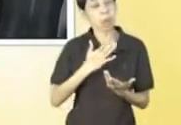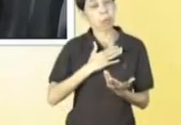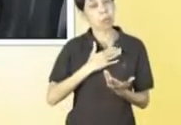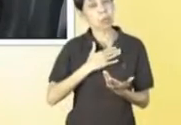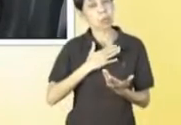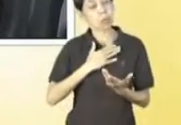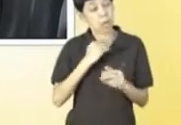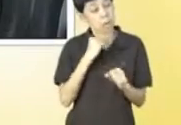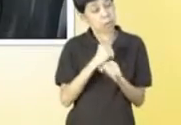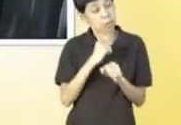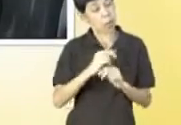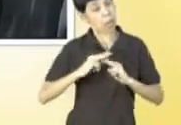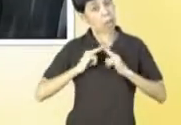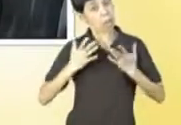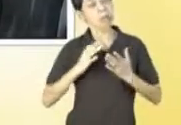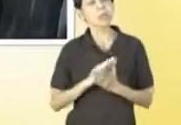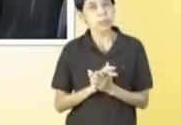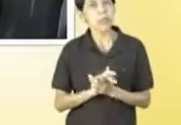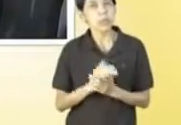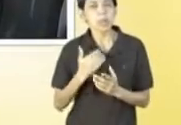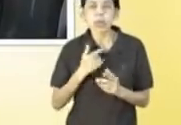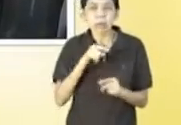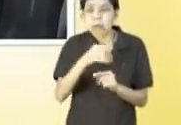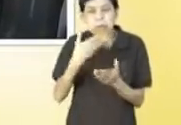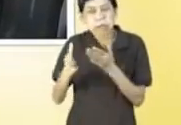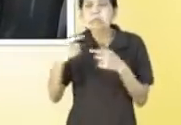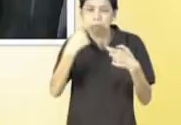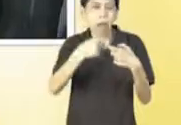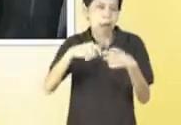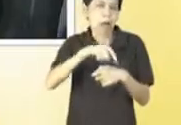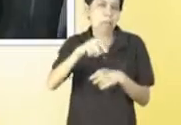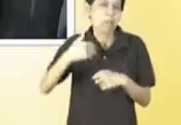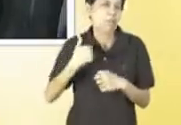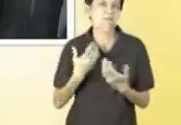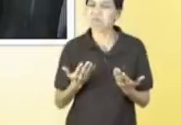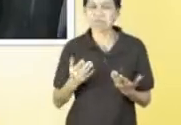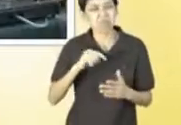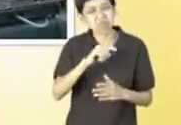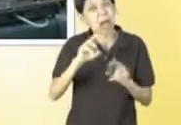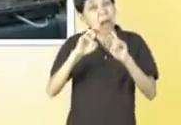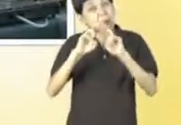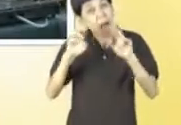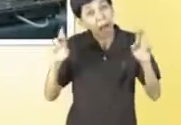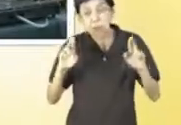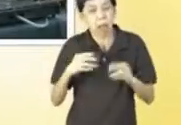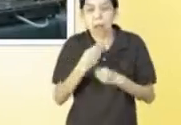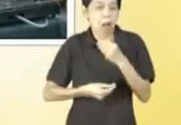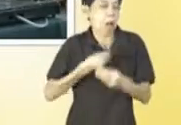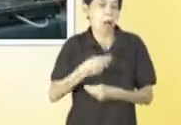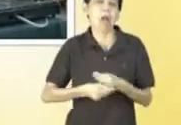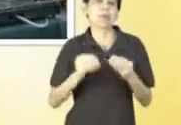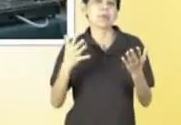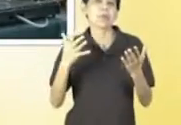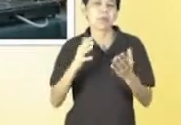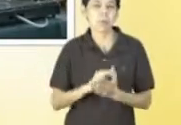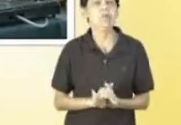ำแกงทานเองนะก็อาหารรับประทานลำบากเหมือนกันเพราะว่าไม่บางร้านนี่เขาไม่มีขายนะฮะ